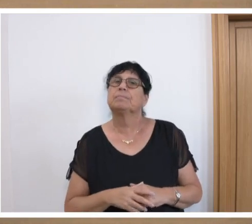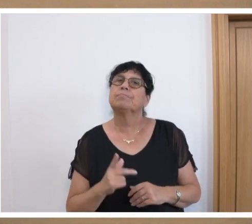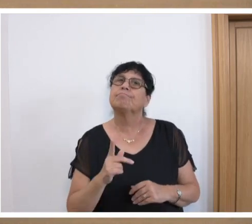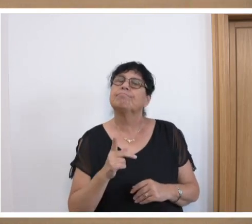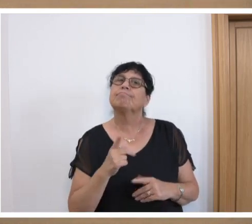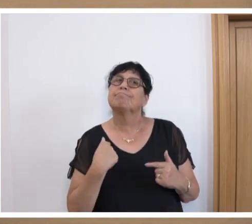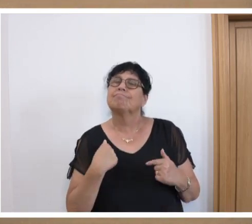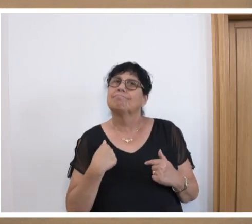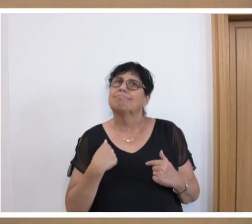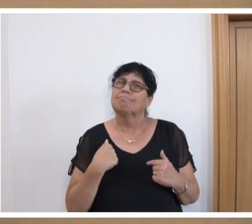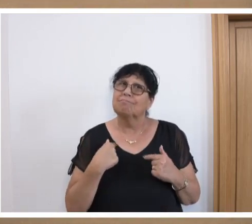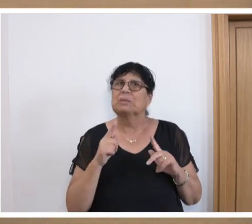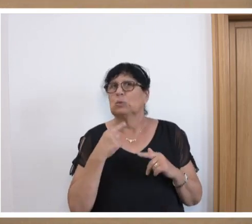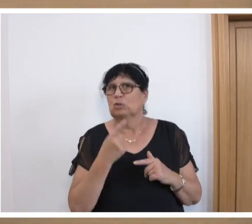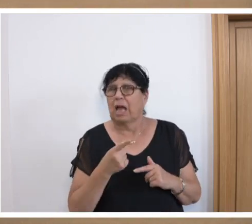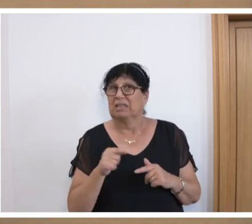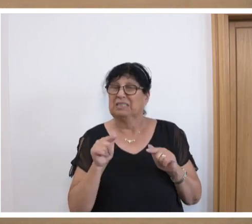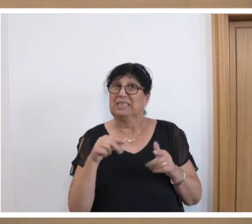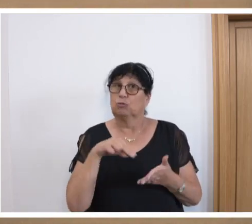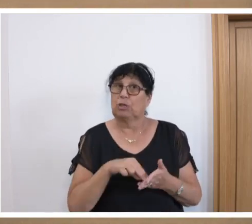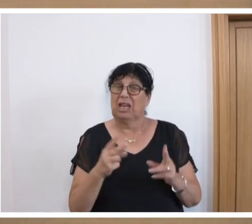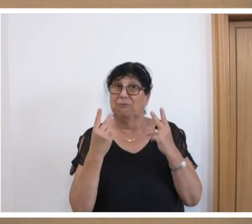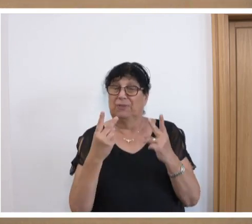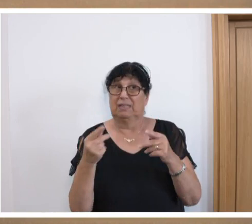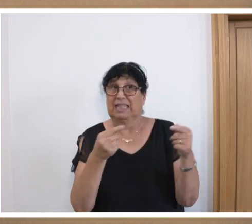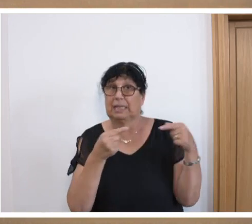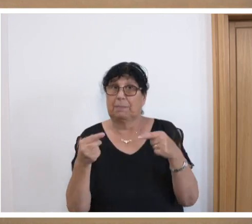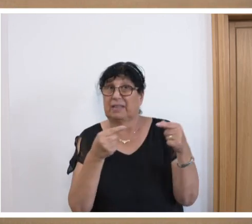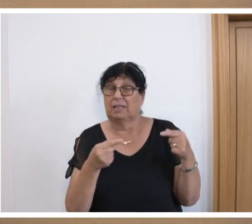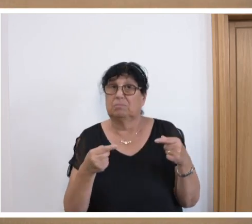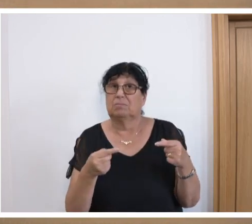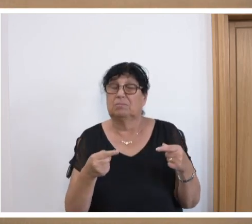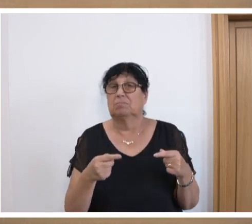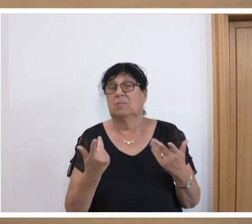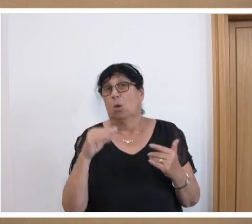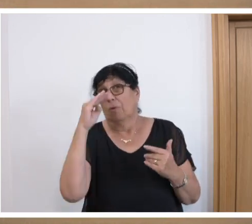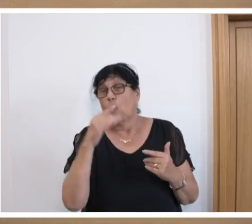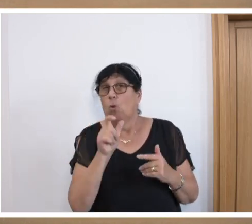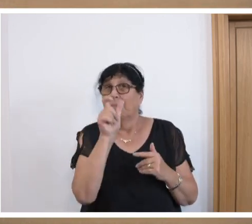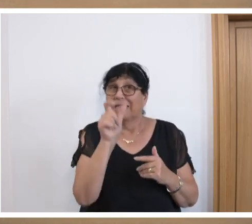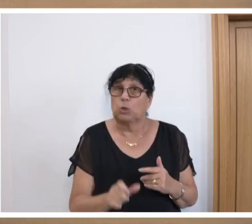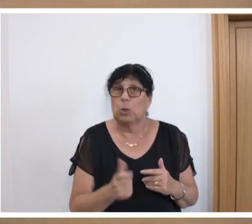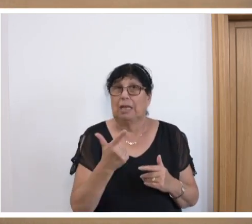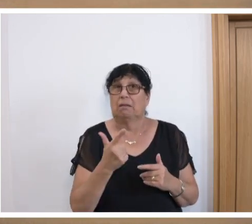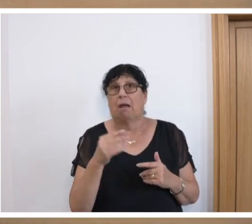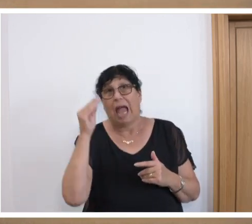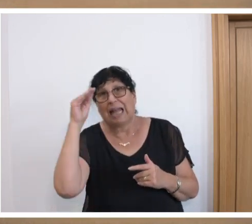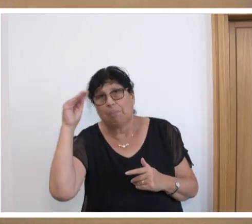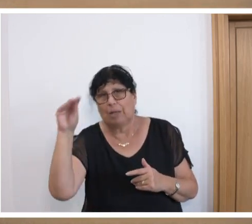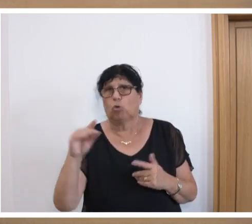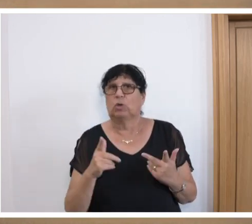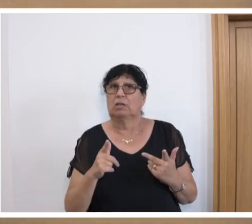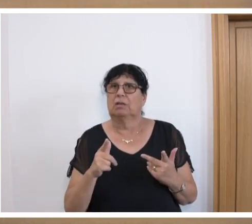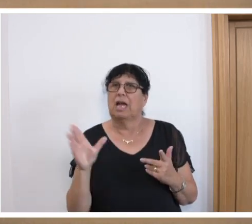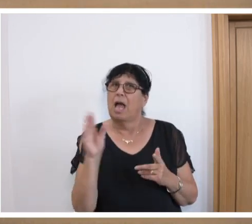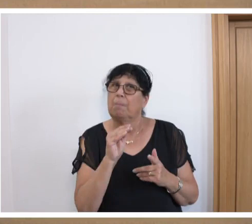unsouverän muss ich an der Stelle wirklich sagen, wenn in solch einer wichtigen Debatte, wo persönliche Anmerkungen mit